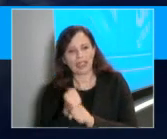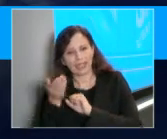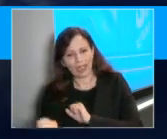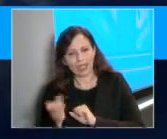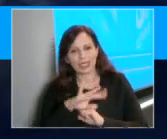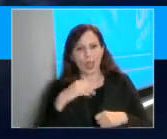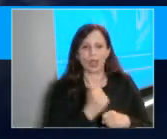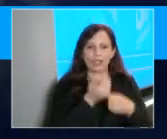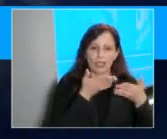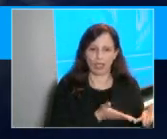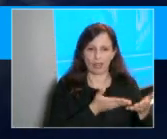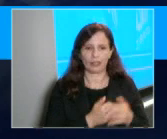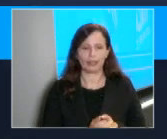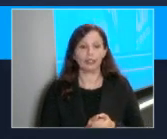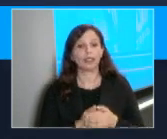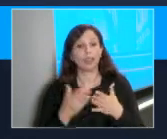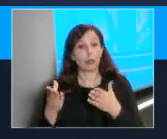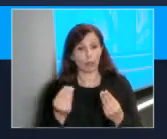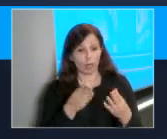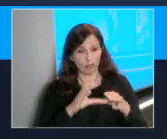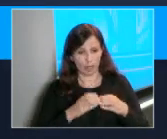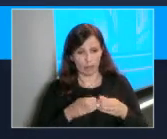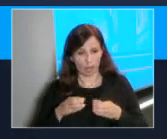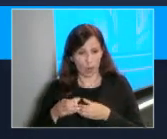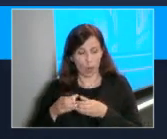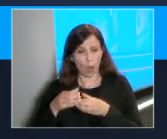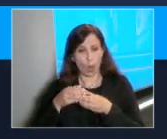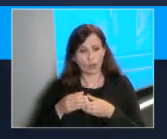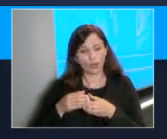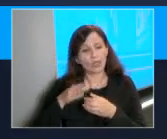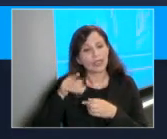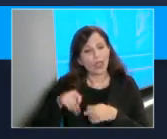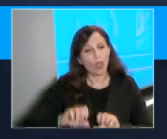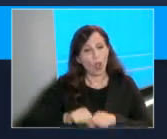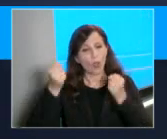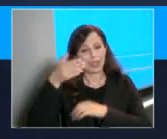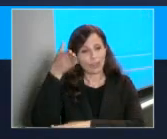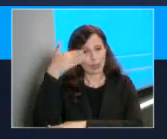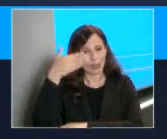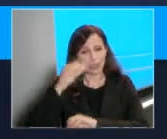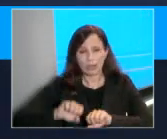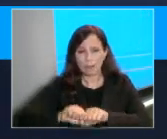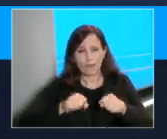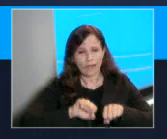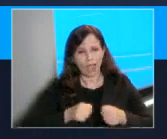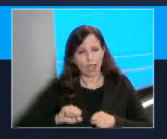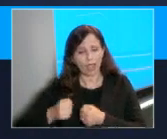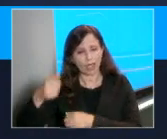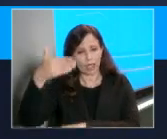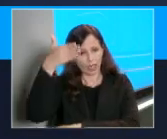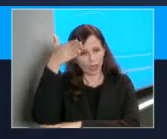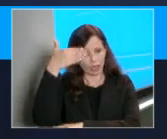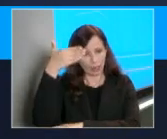ככה. זה בדיוק העניין. וריבוי המפלגות, אתה יכול לראות את זה גם בדנמרק. זה הורס את המדינה, זה מפרק את המדינה לגורמים.